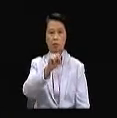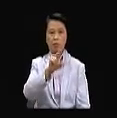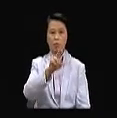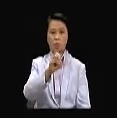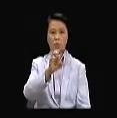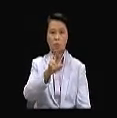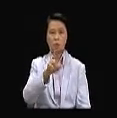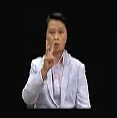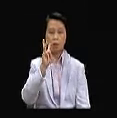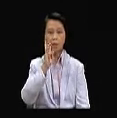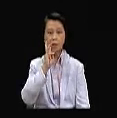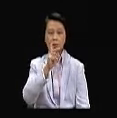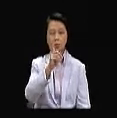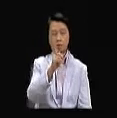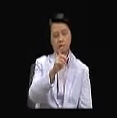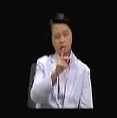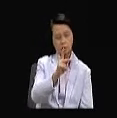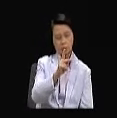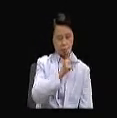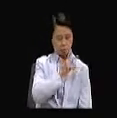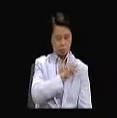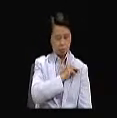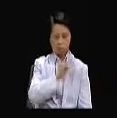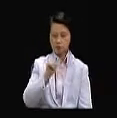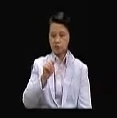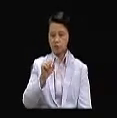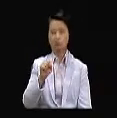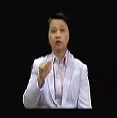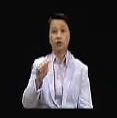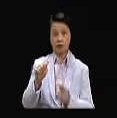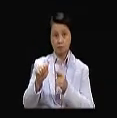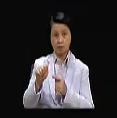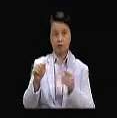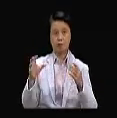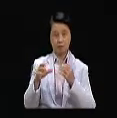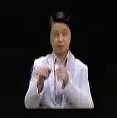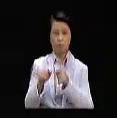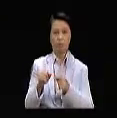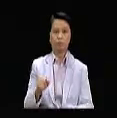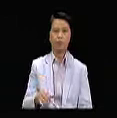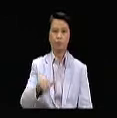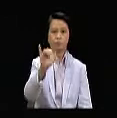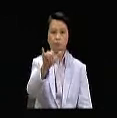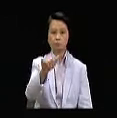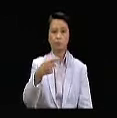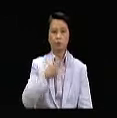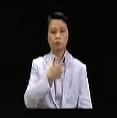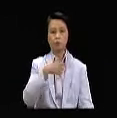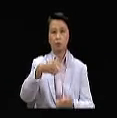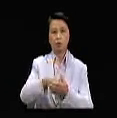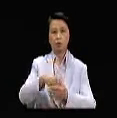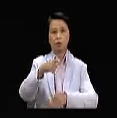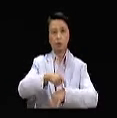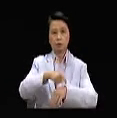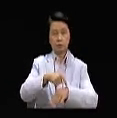pembentangan aksara undang-undang Tuhan yang sedangkan kita dalam dalam